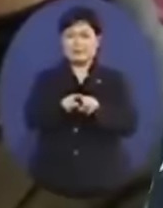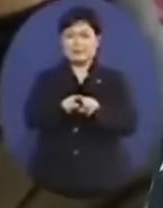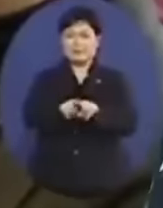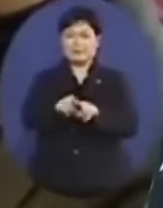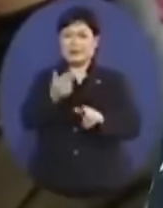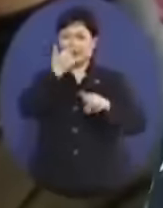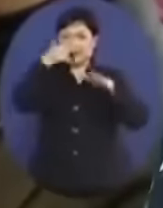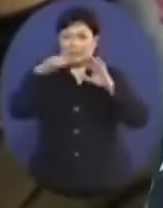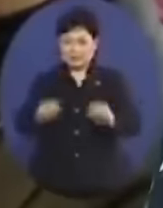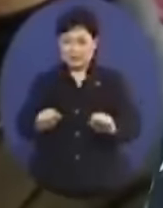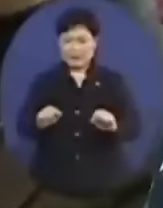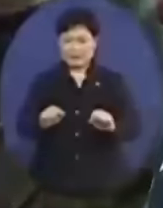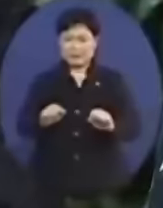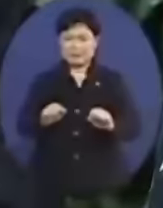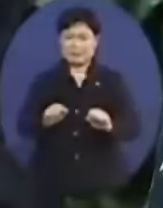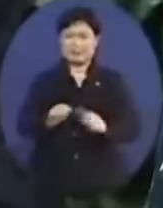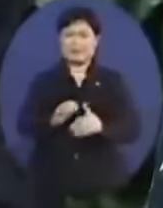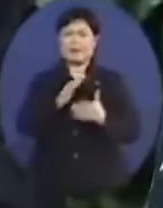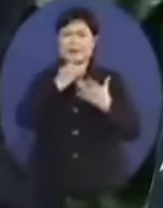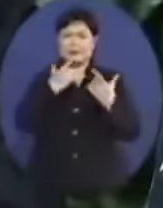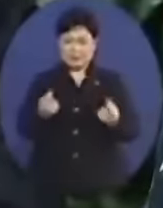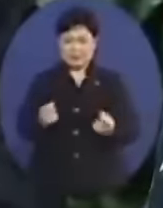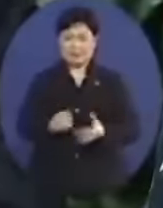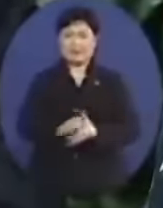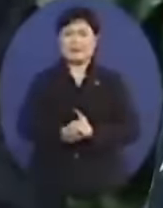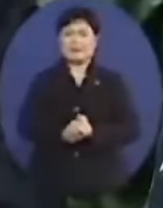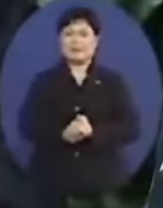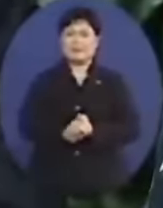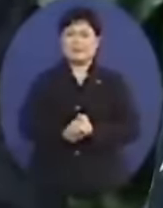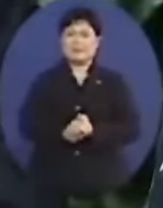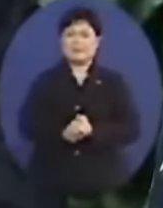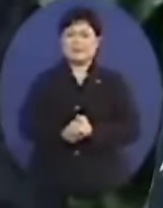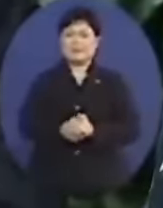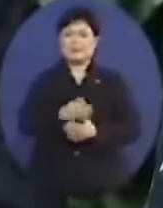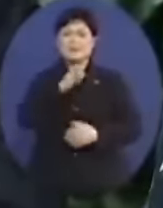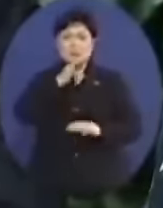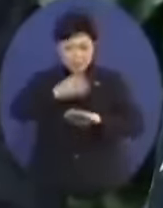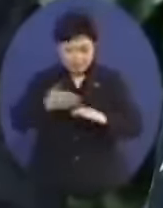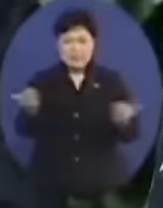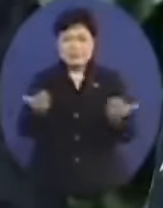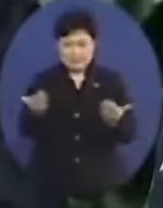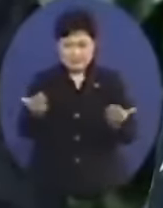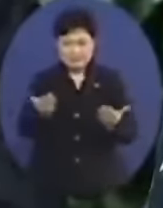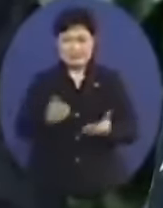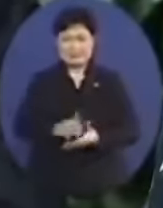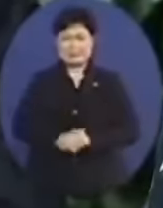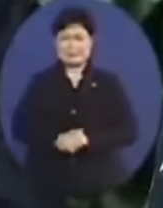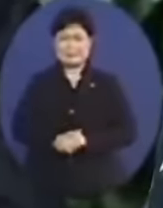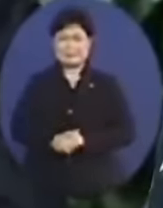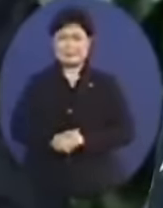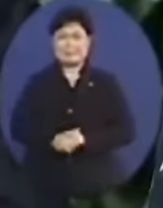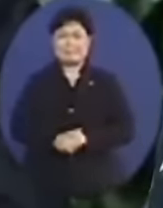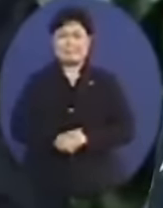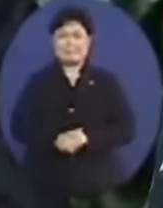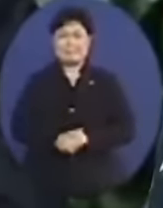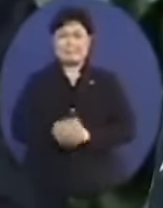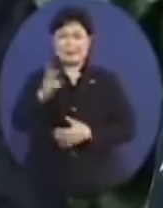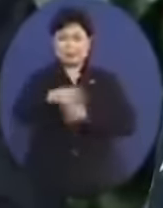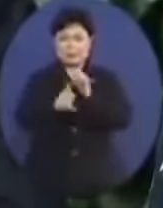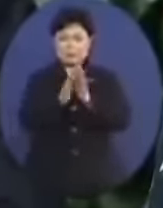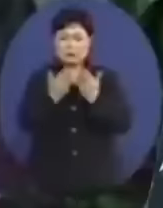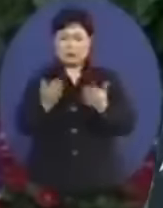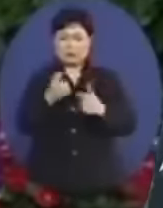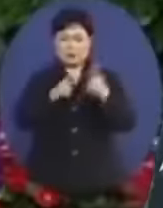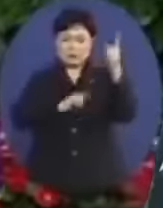살았습니다 살았습니다 아멘 아멘 얼마나 감사한 일이겠습니까 아멘 또 성경은 그가